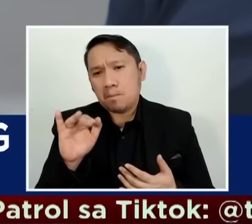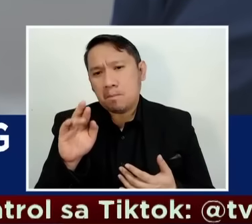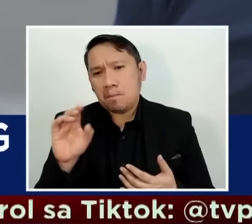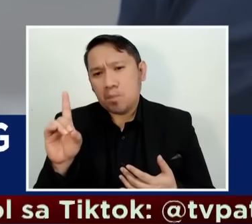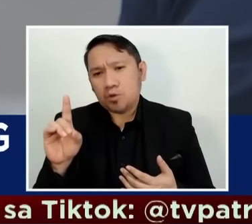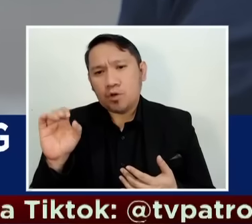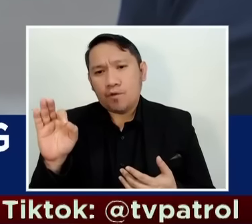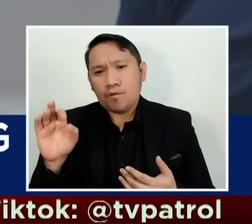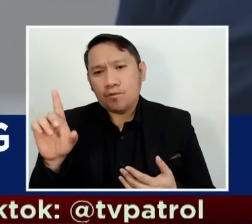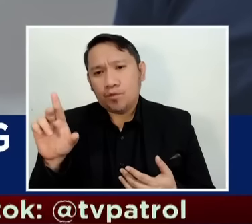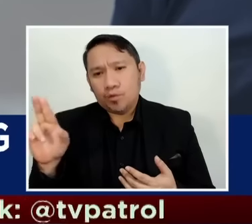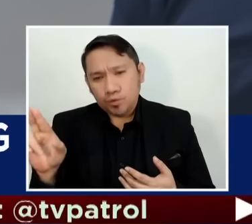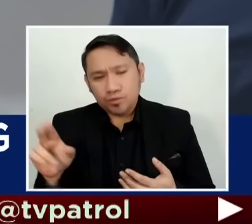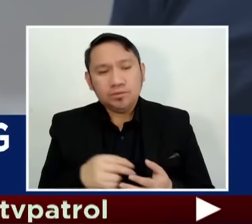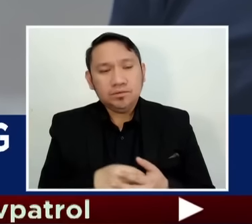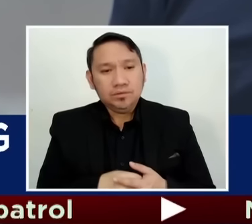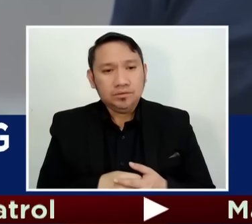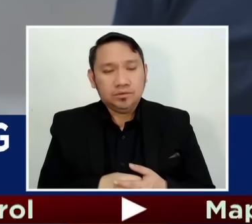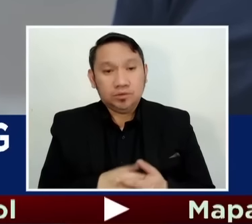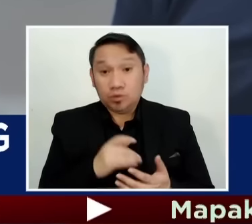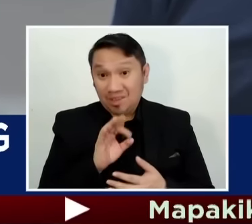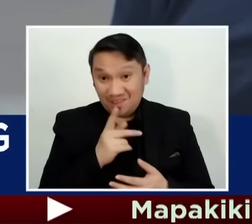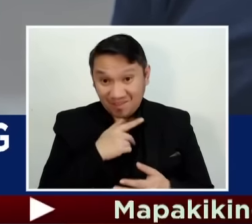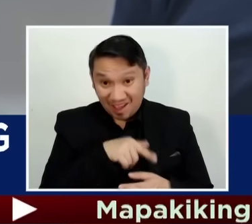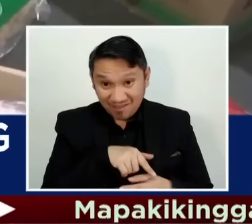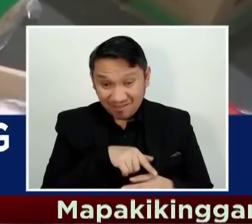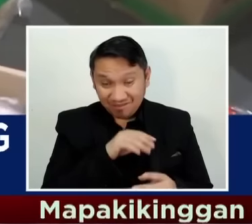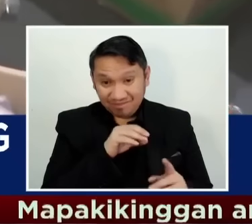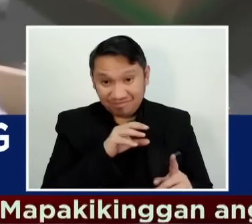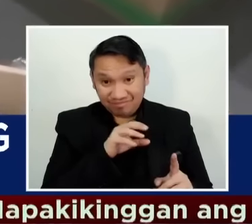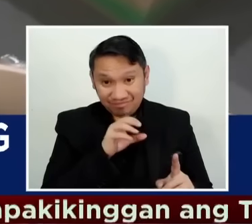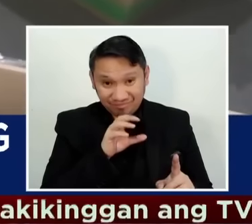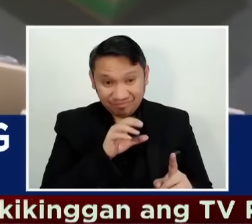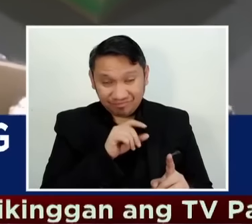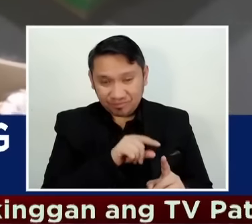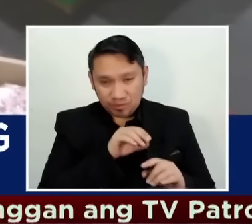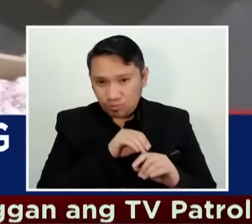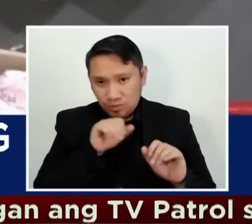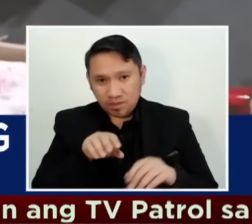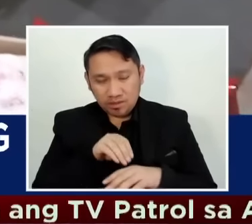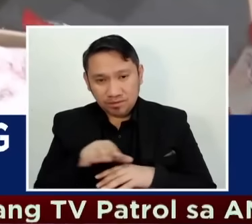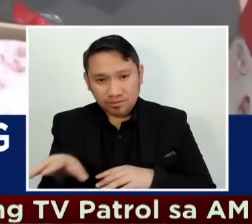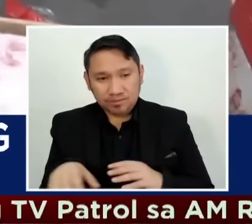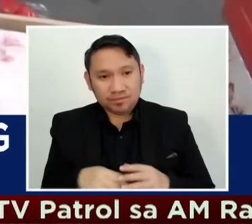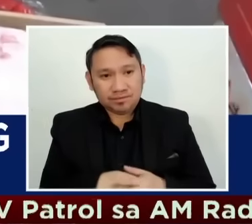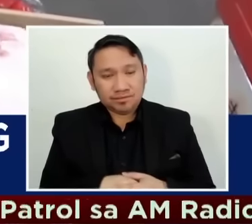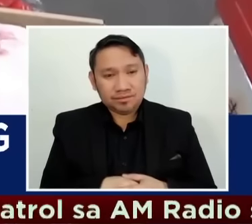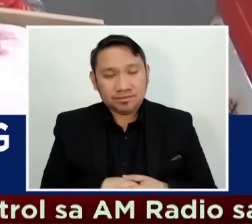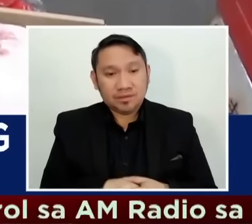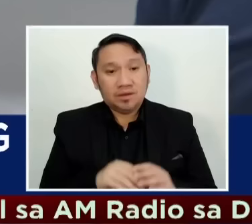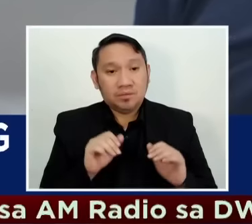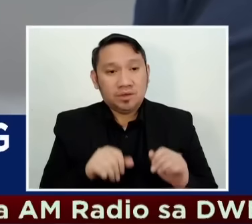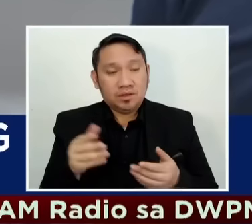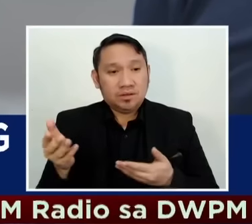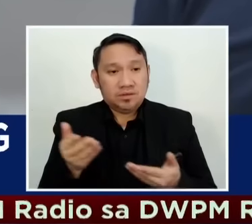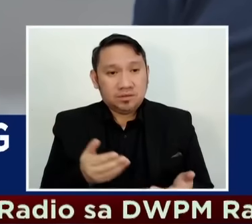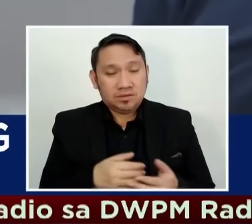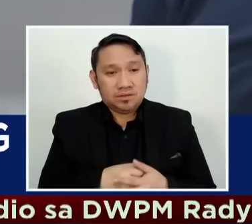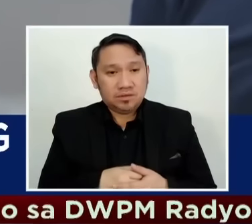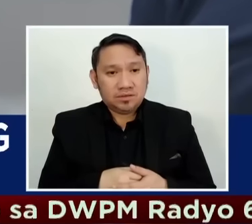So zoonotic disease siya. Tatamaan at tatamaan. Pwede tamaan yung tao. Foot and mouth disease, pwede siya magdala dito. We just tayo ngayon